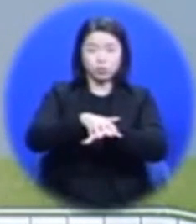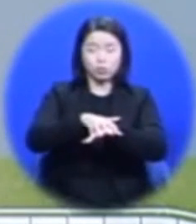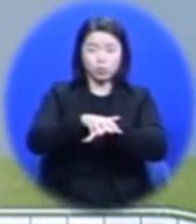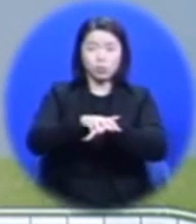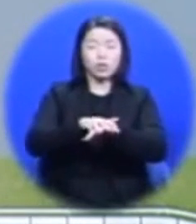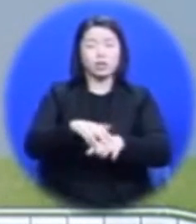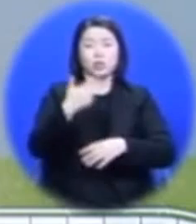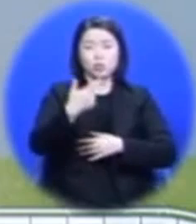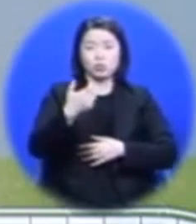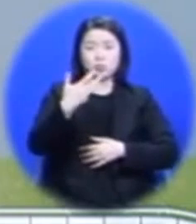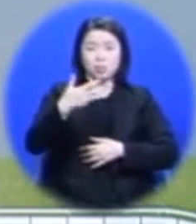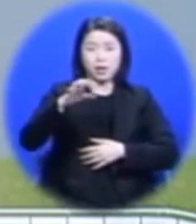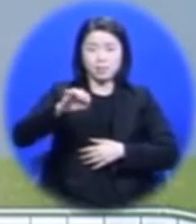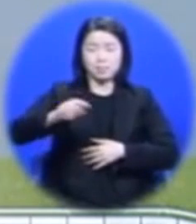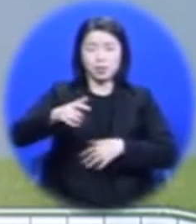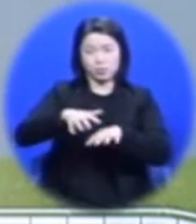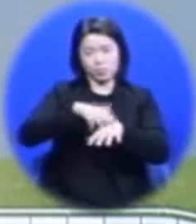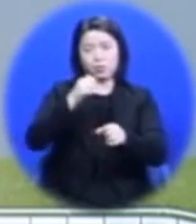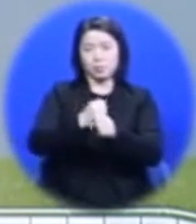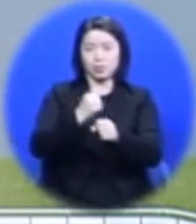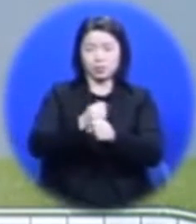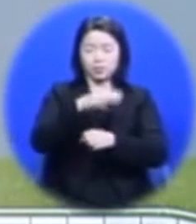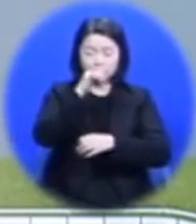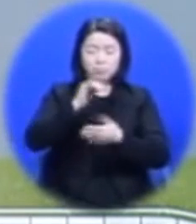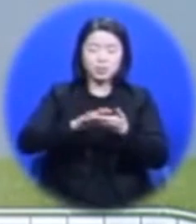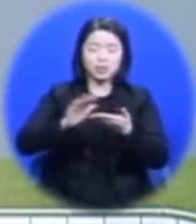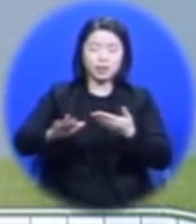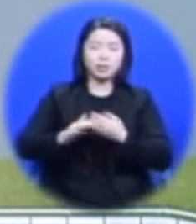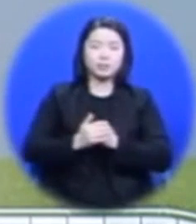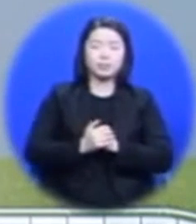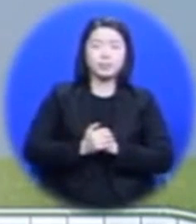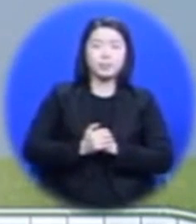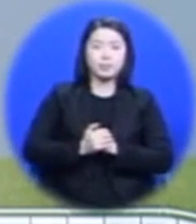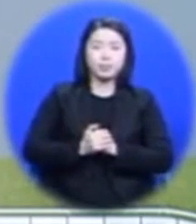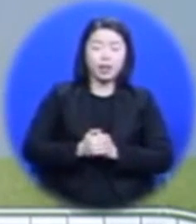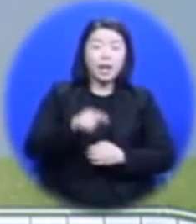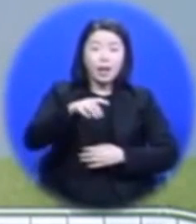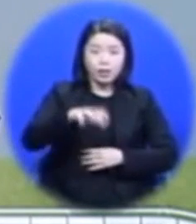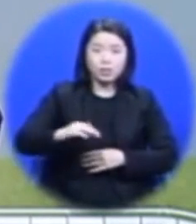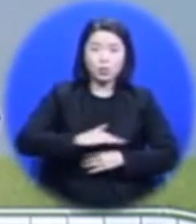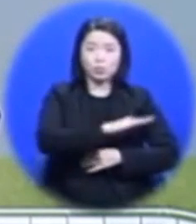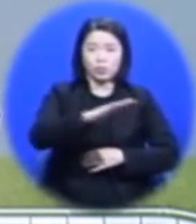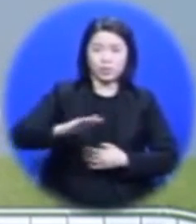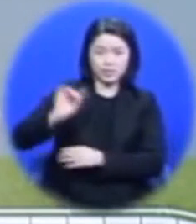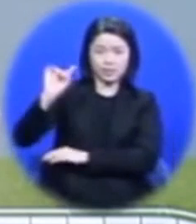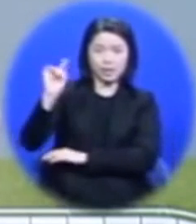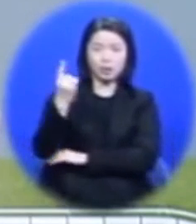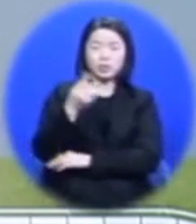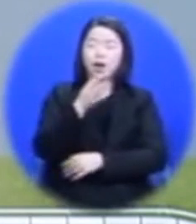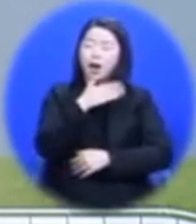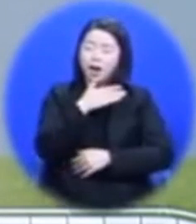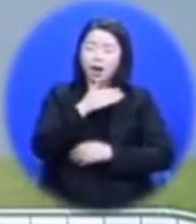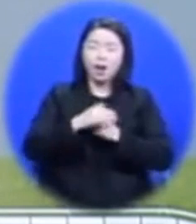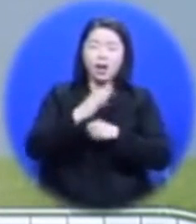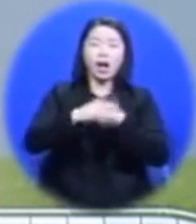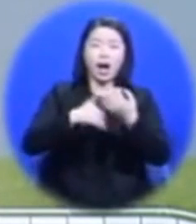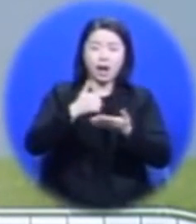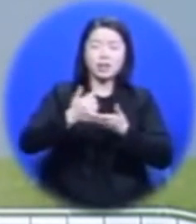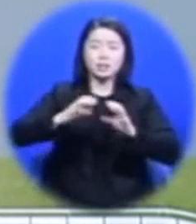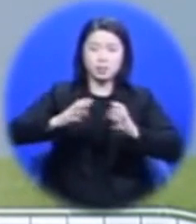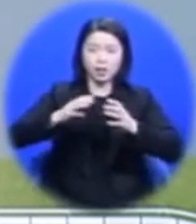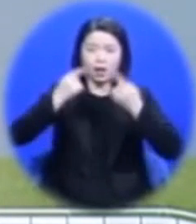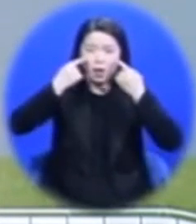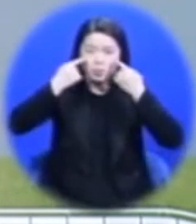시편 68편이 구성되어져 있습니다. 여기서 우리는 다윗이 하나님의